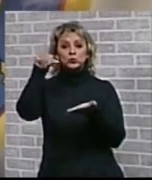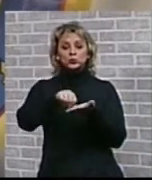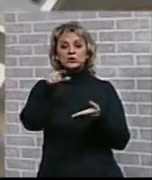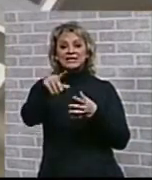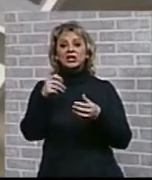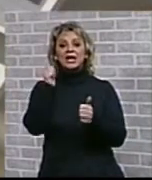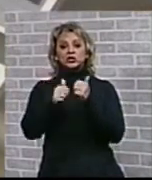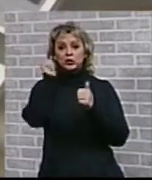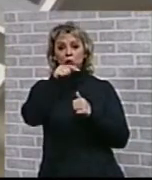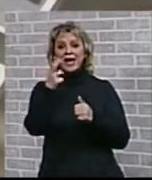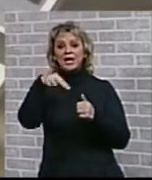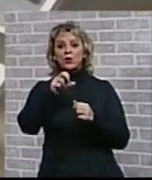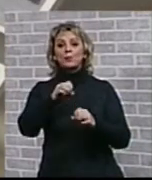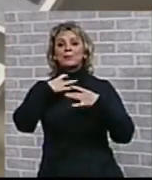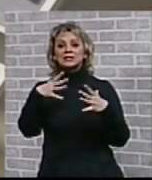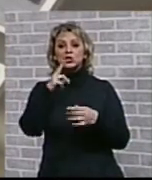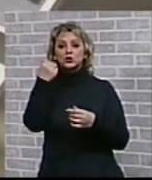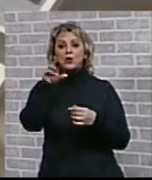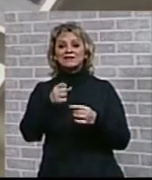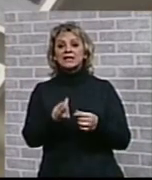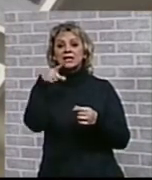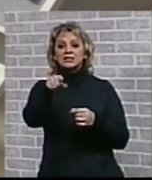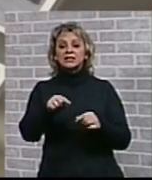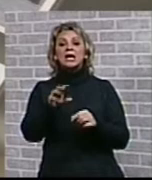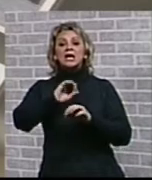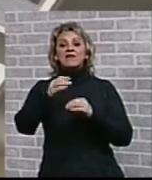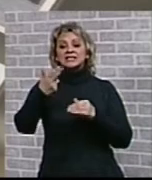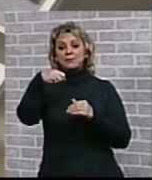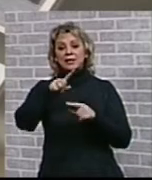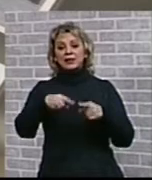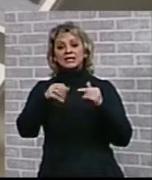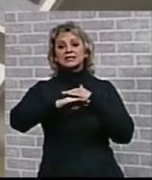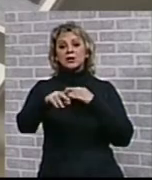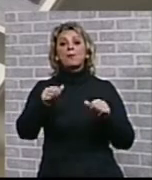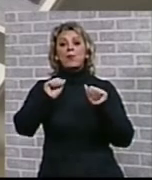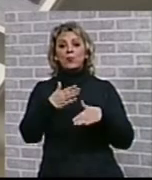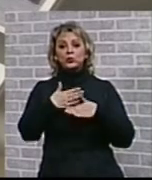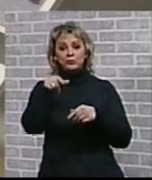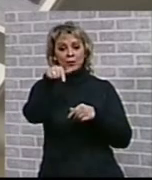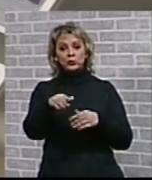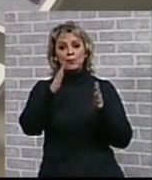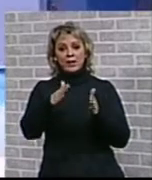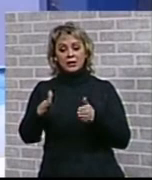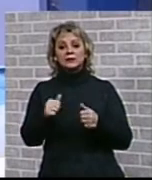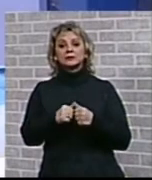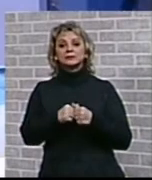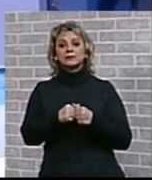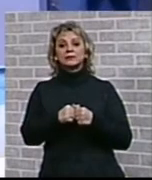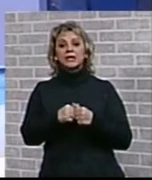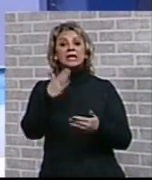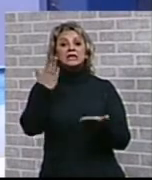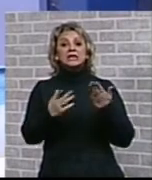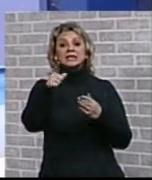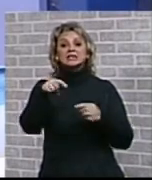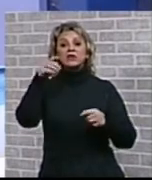в ежегодных экопраздниках «Шолоковский родник», «Воспетая степь» и помогут навести в степи порядок.